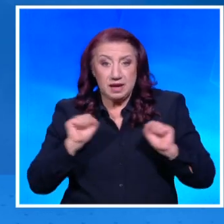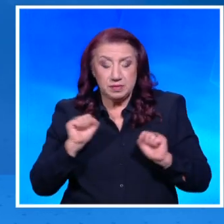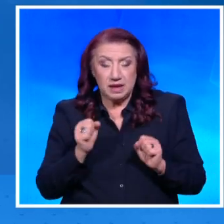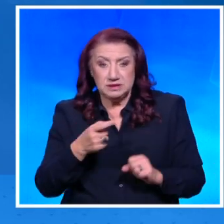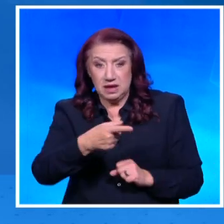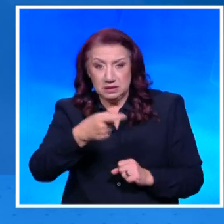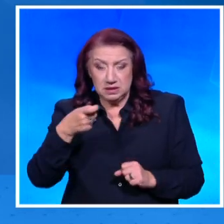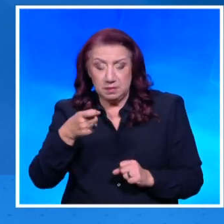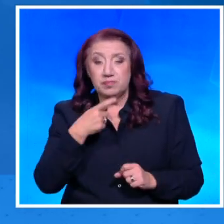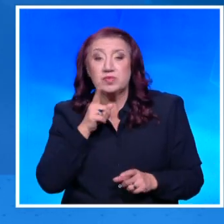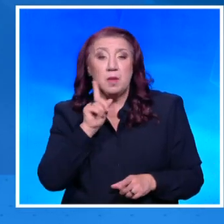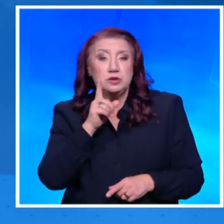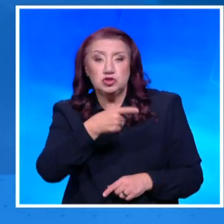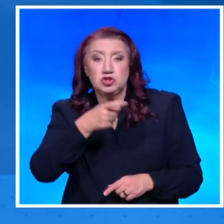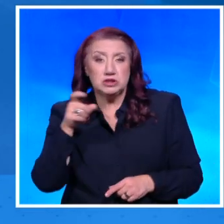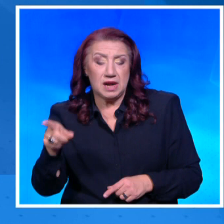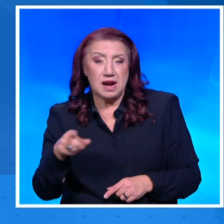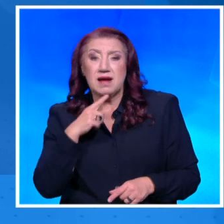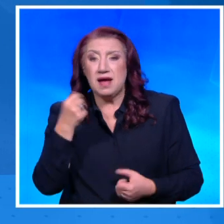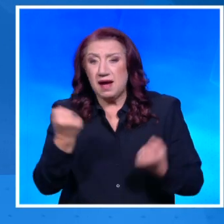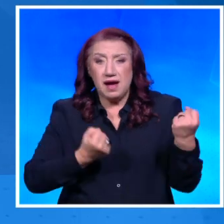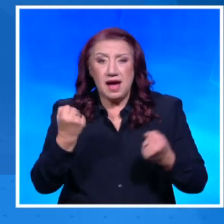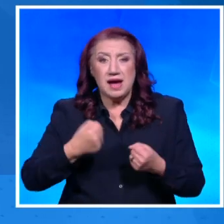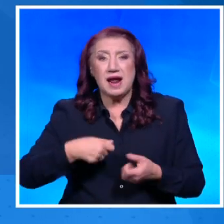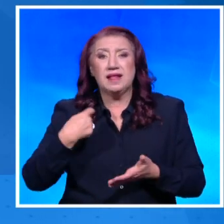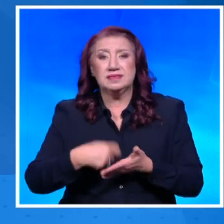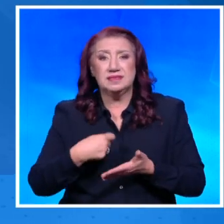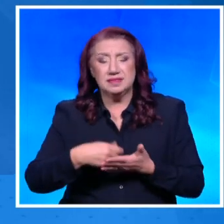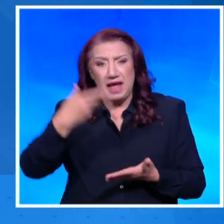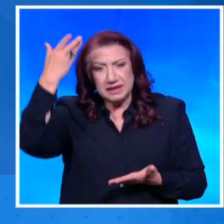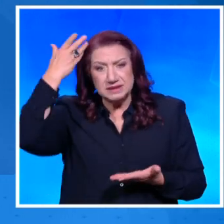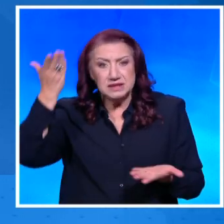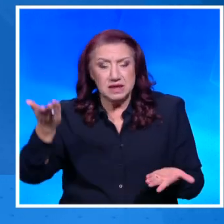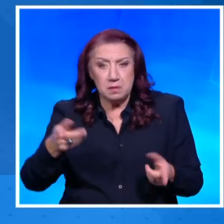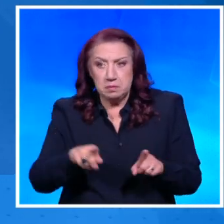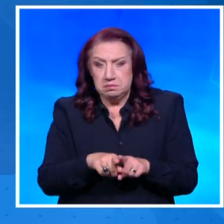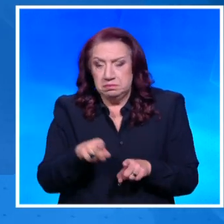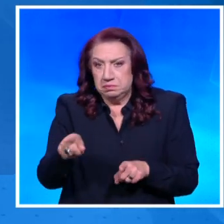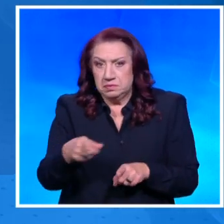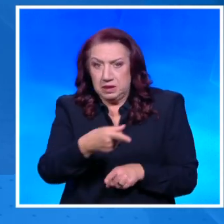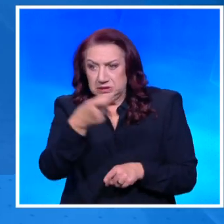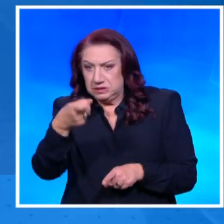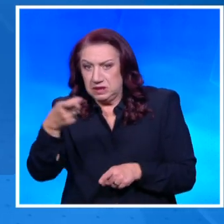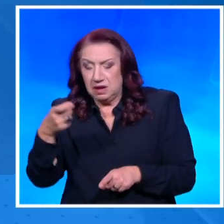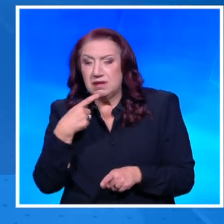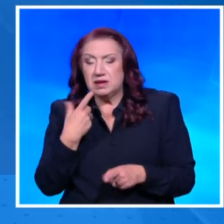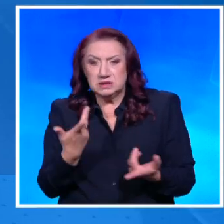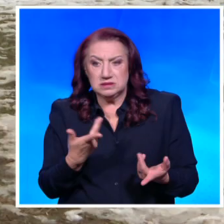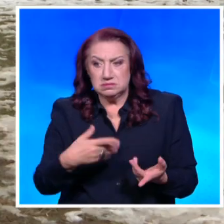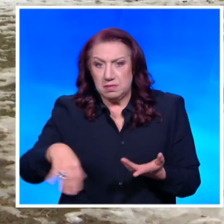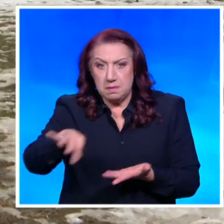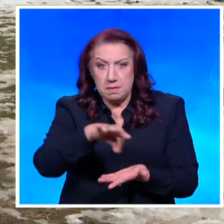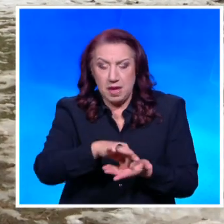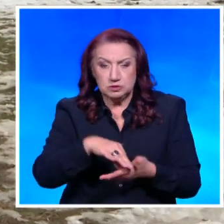беше таксиджия, който е стрелял с боен пистолет към ученици на гимназията. На мястото на инцидента дойдоха полиция и